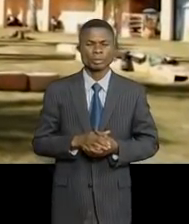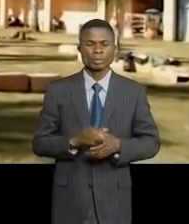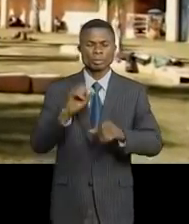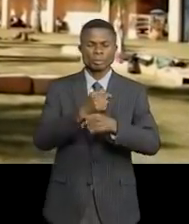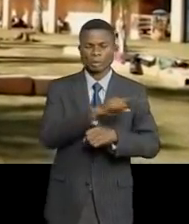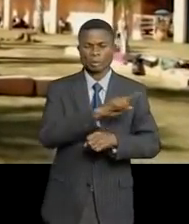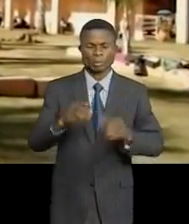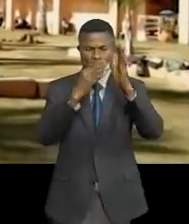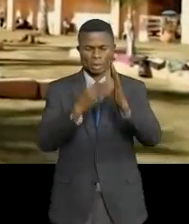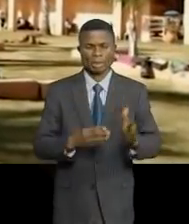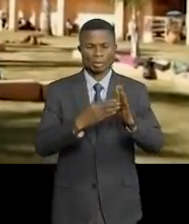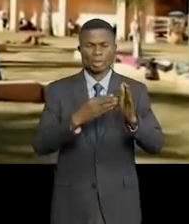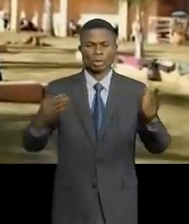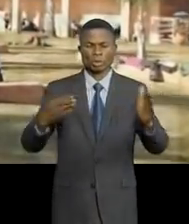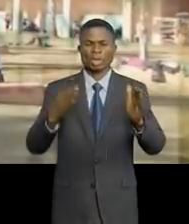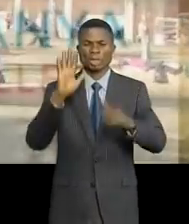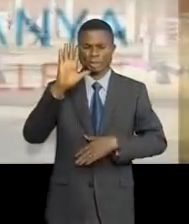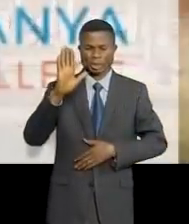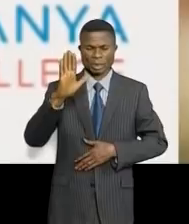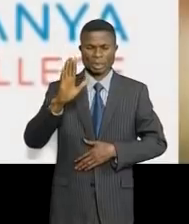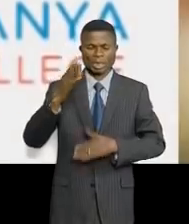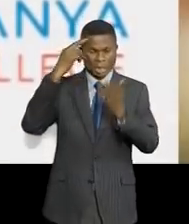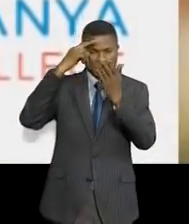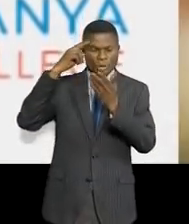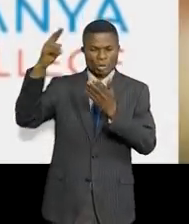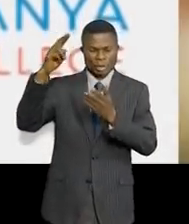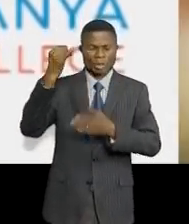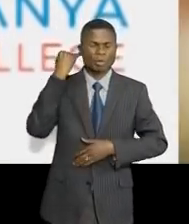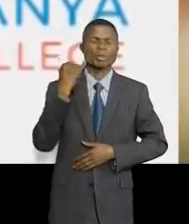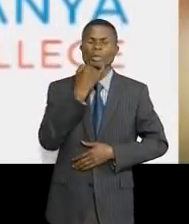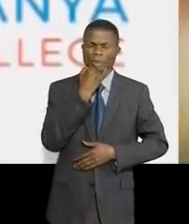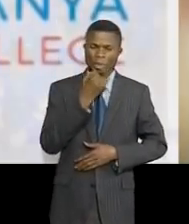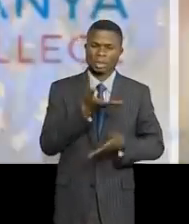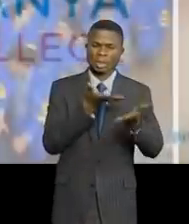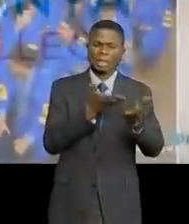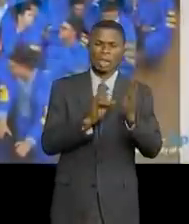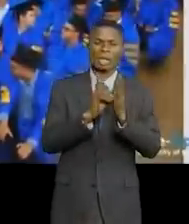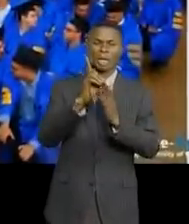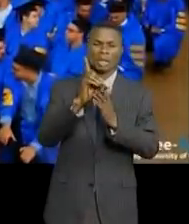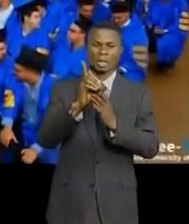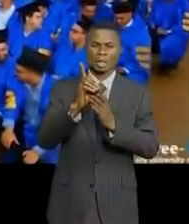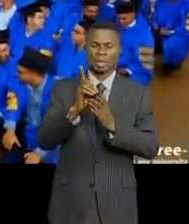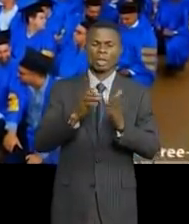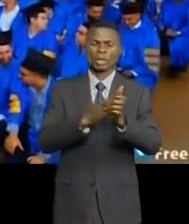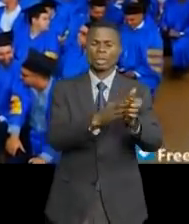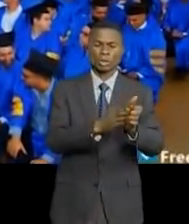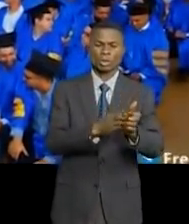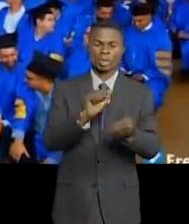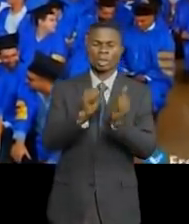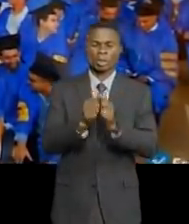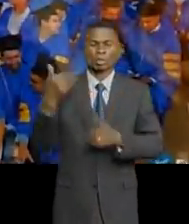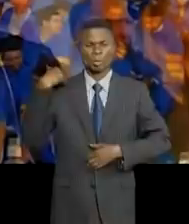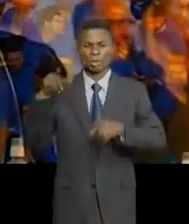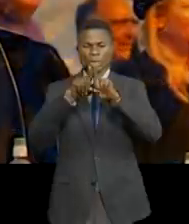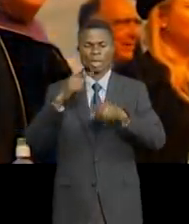en 1995, les collèges académiques de Netanya d'Israël favorisent l'émergence d'un nouveau leadership du secteur public et